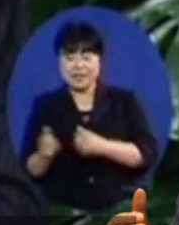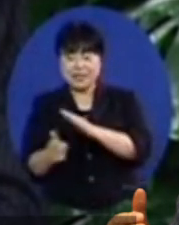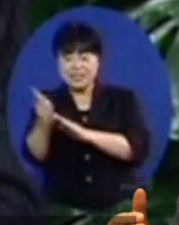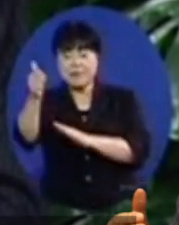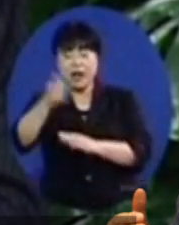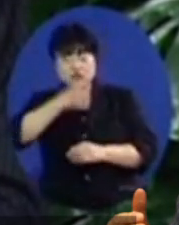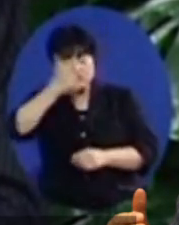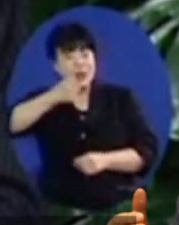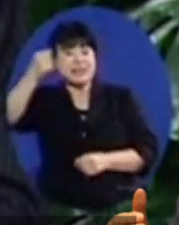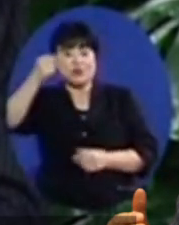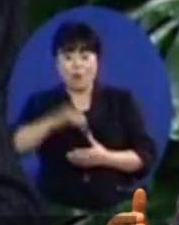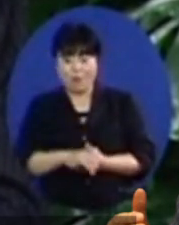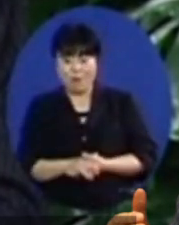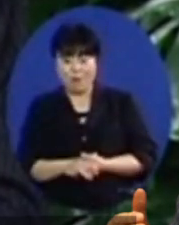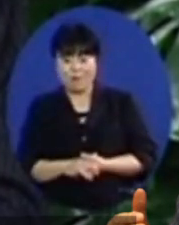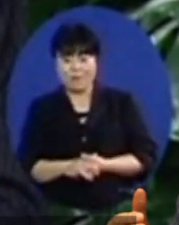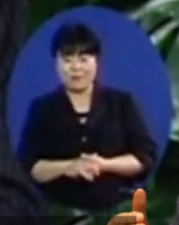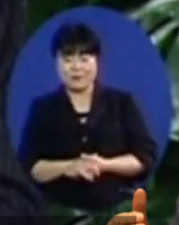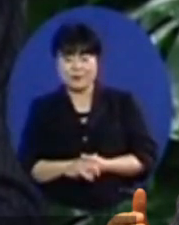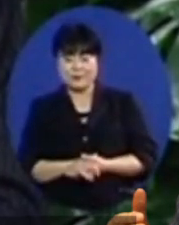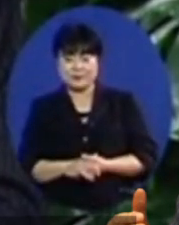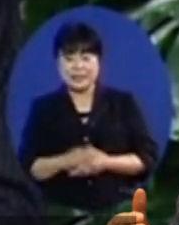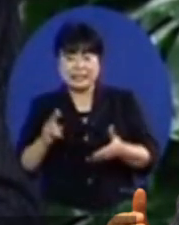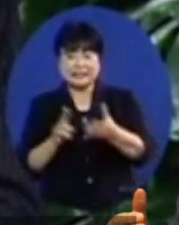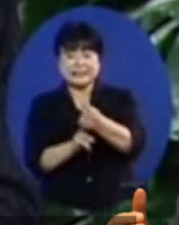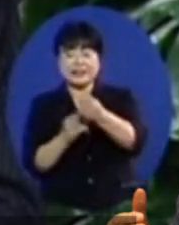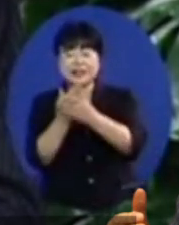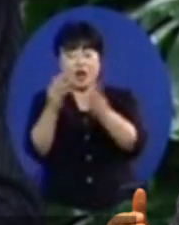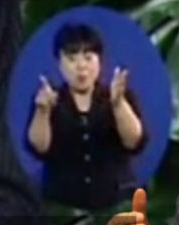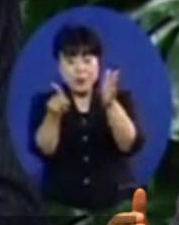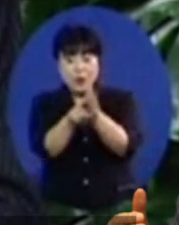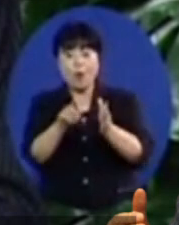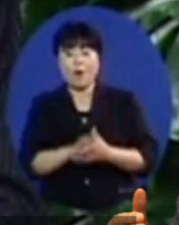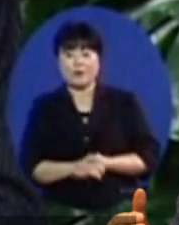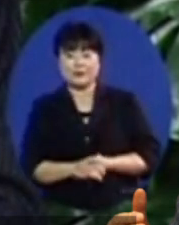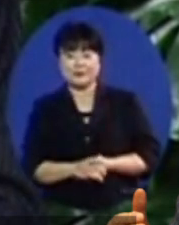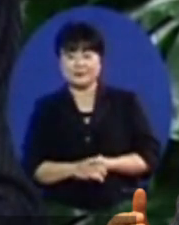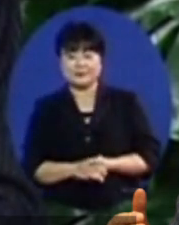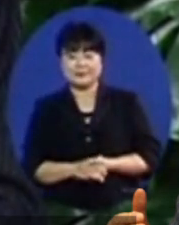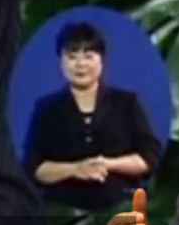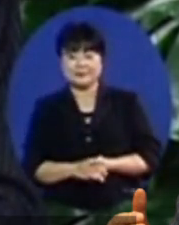희망찬 꿈을 가지고 기적이 일어날 것을 믿고